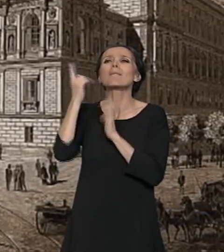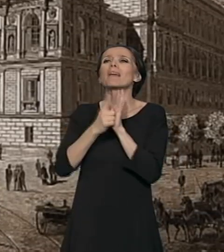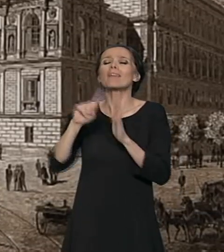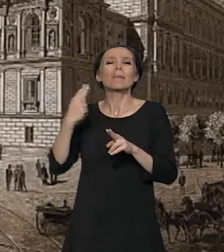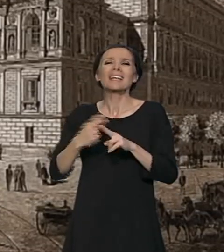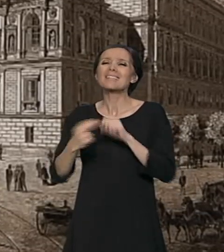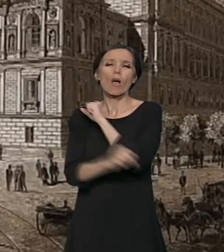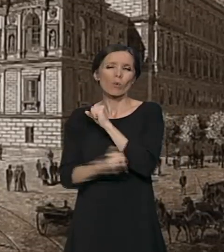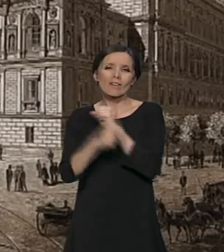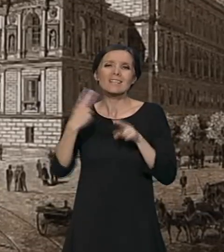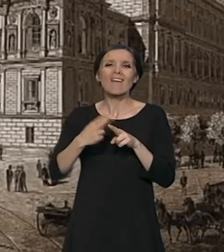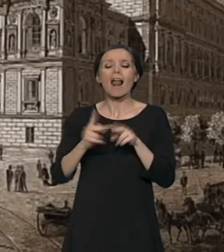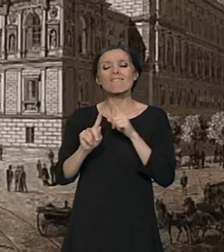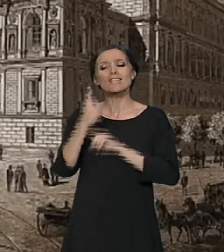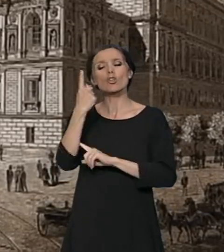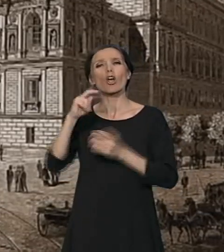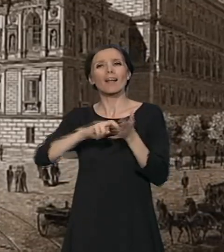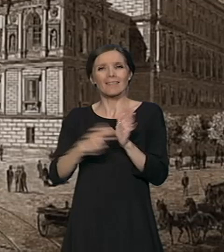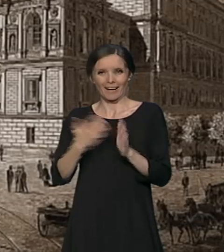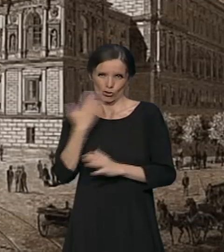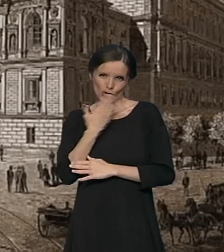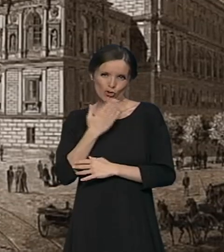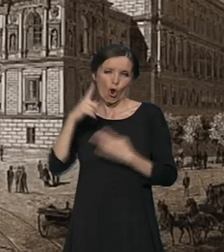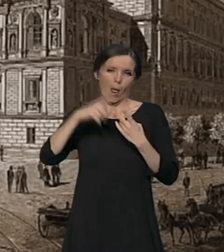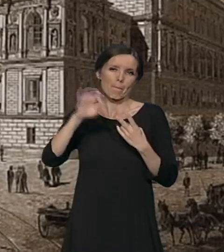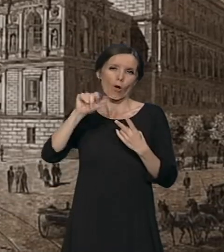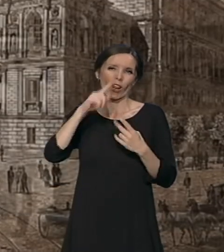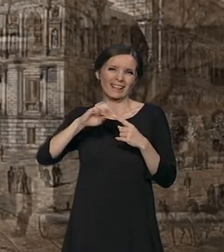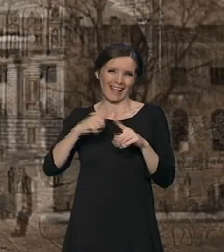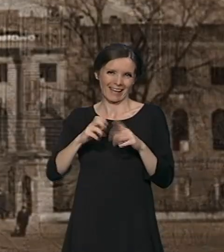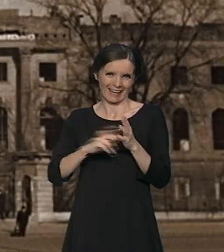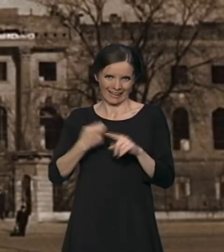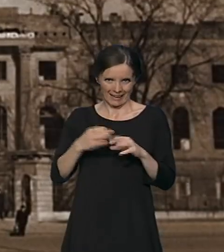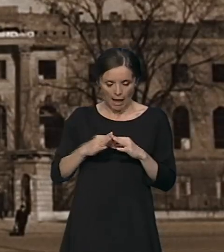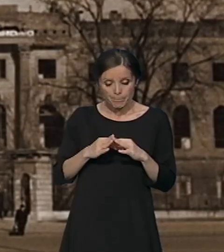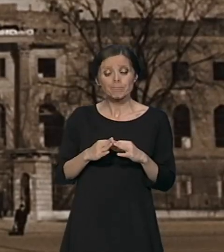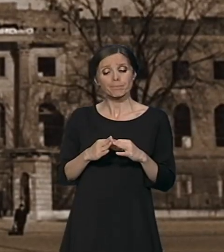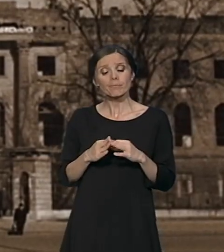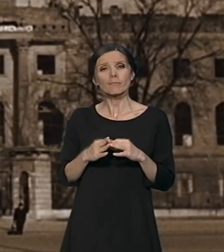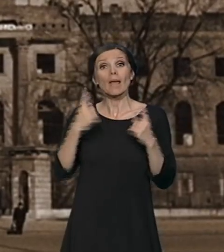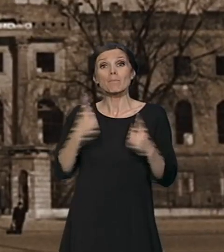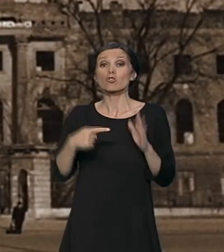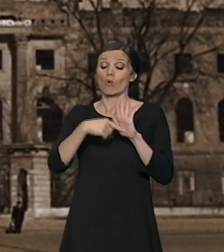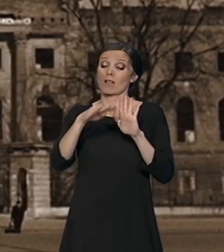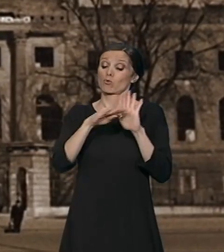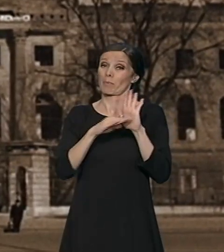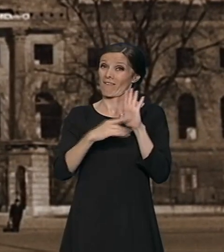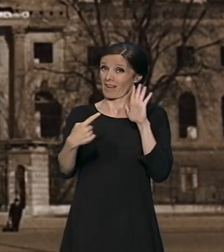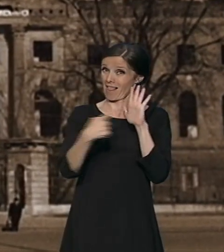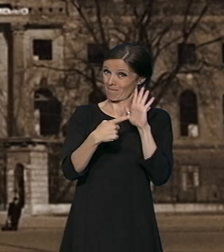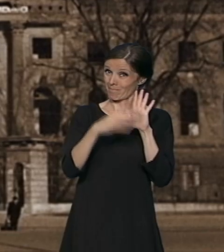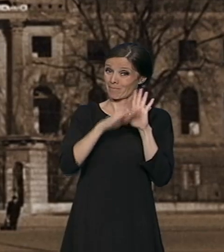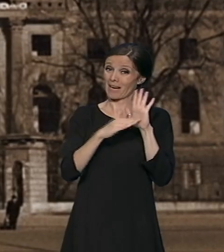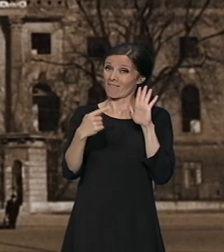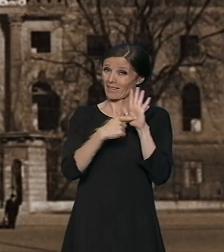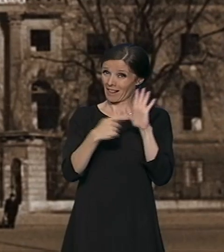tehničke škole, odnosno politehnike. Postojali su određena pravila i pravila su govorila da je